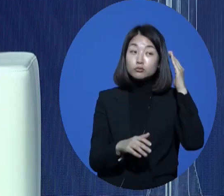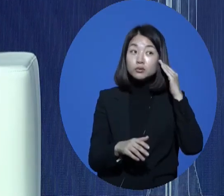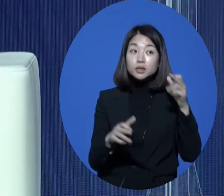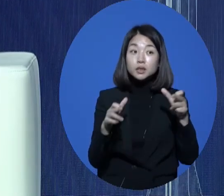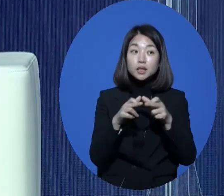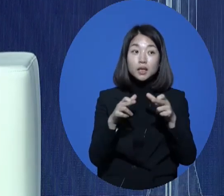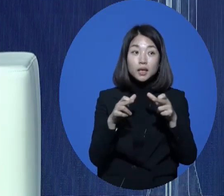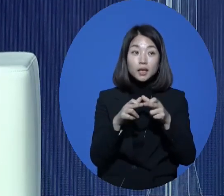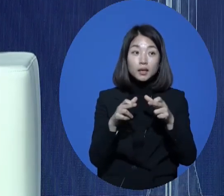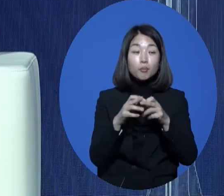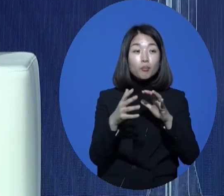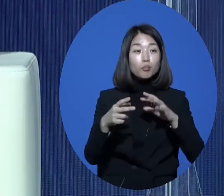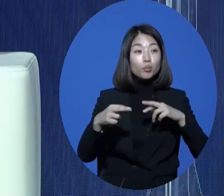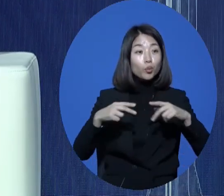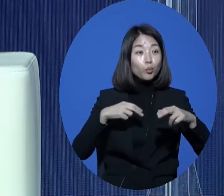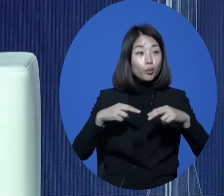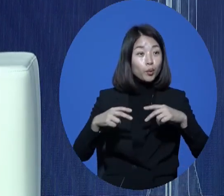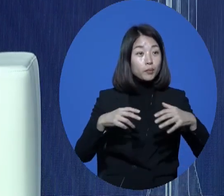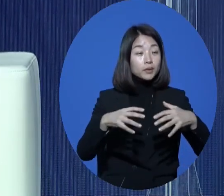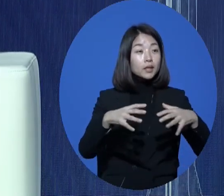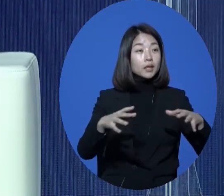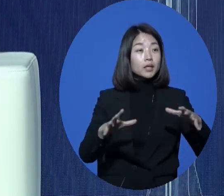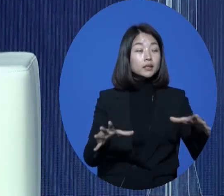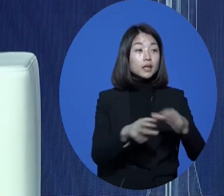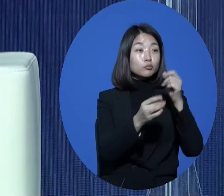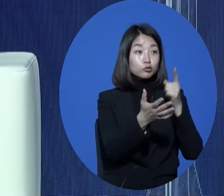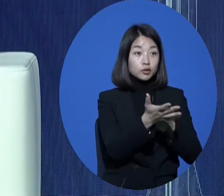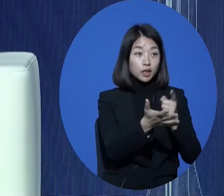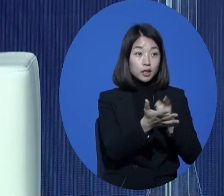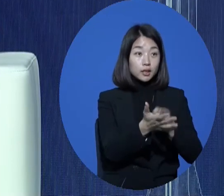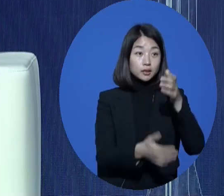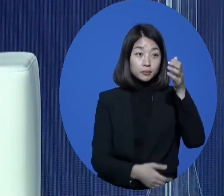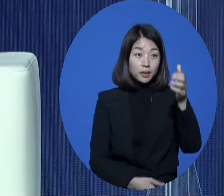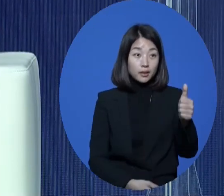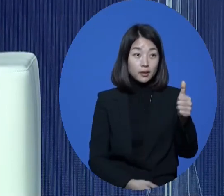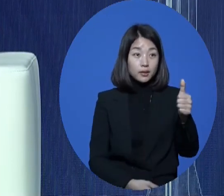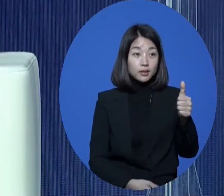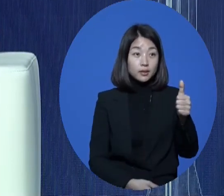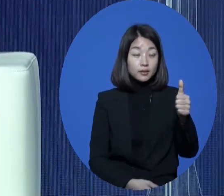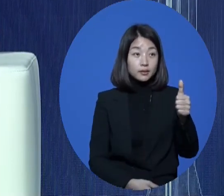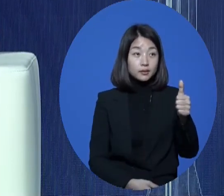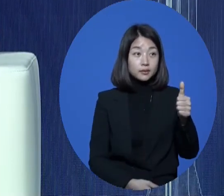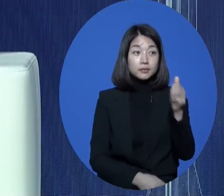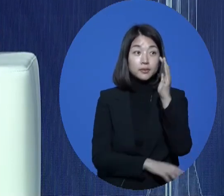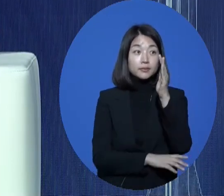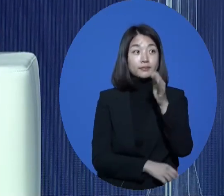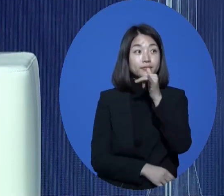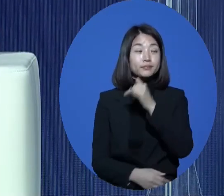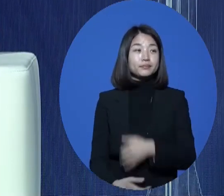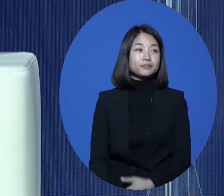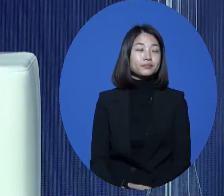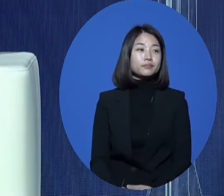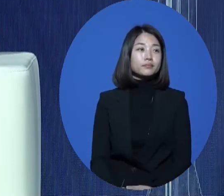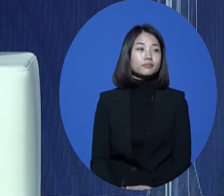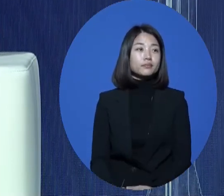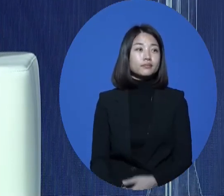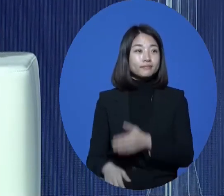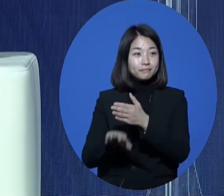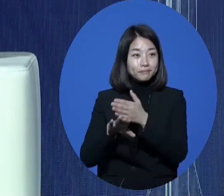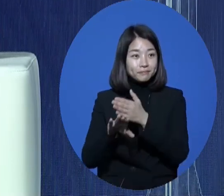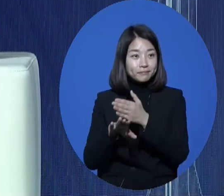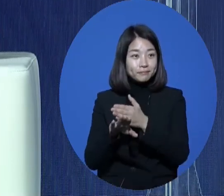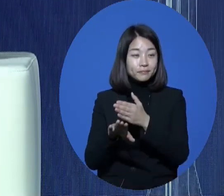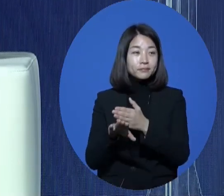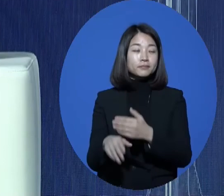포럼 사무국장이신 우리 최한별 사무국장님께 마이크를 넘기도록 하겠습니다.